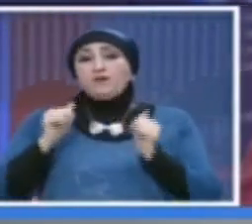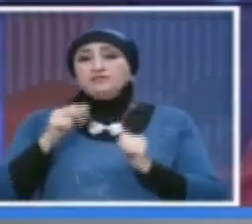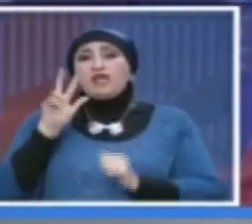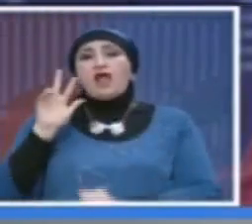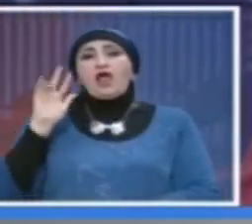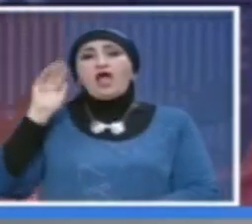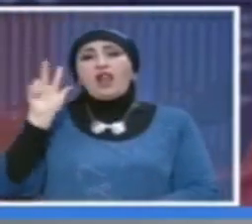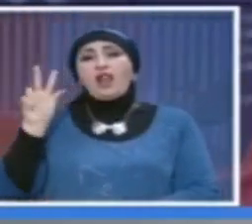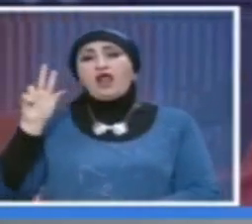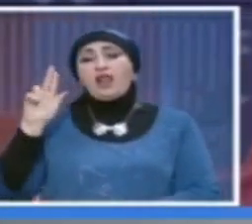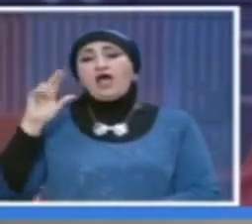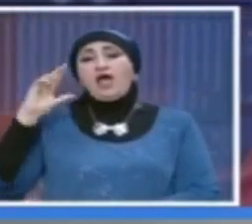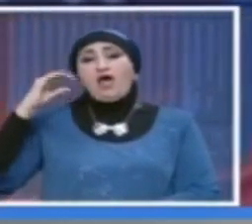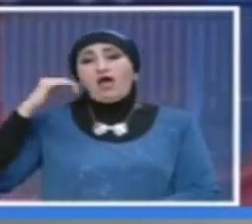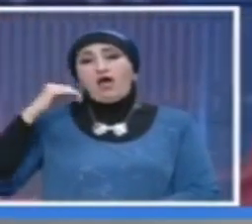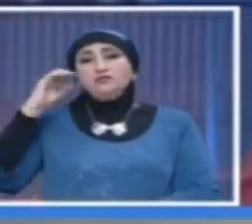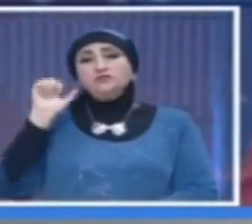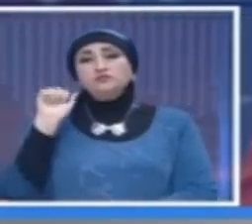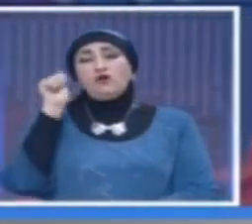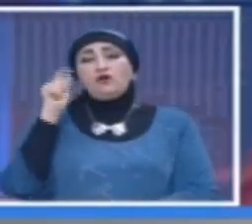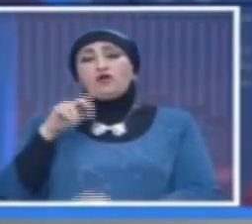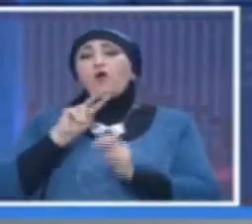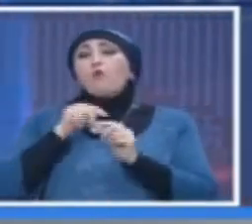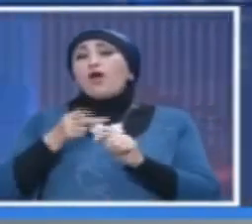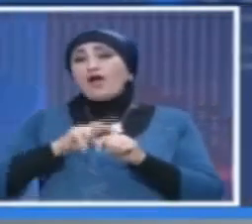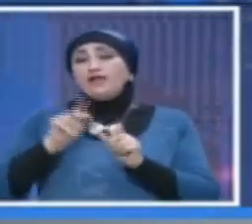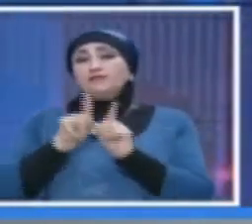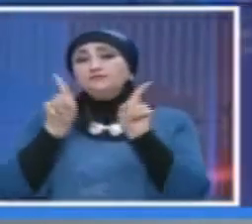للحضارة والمتحف المصري بالتحرير.